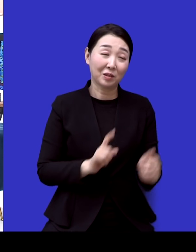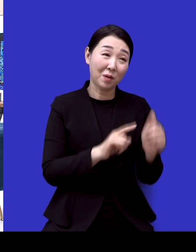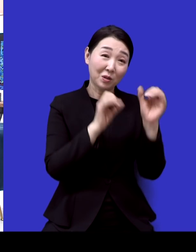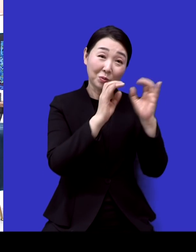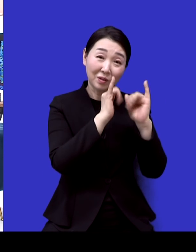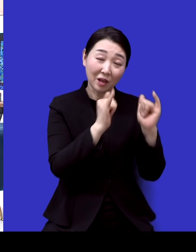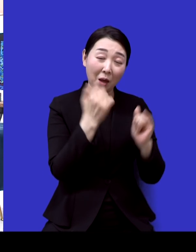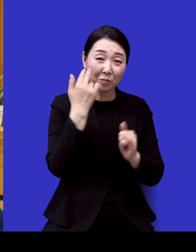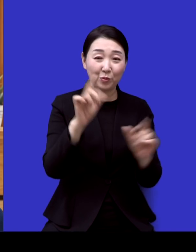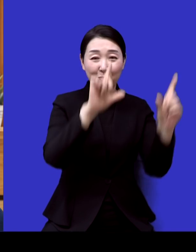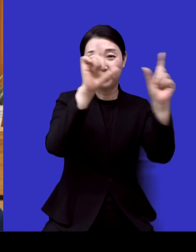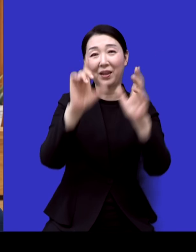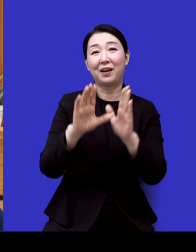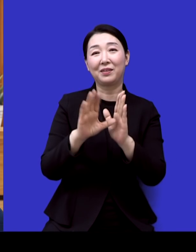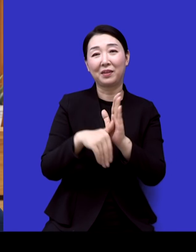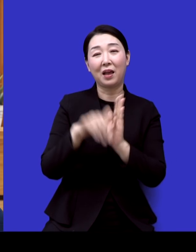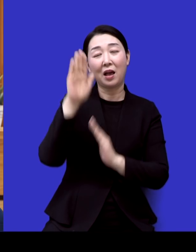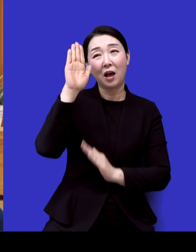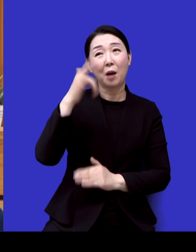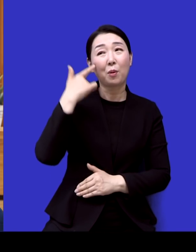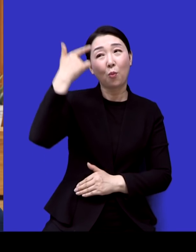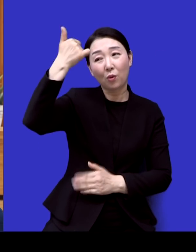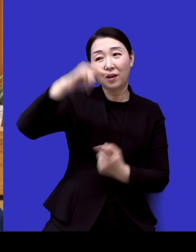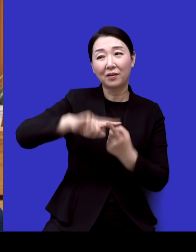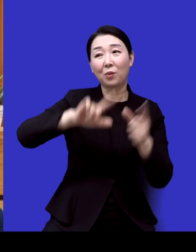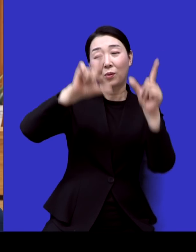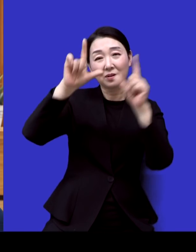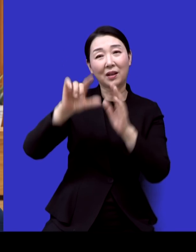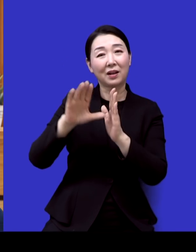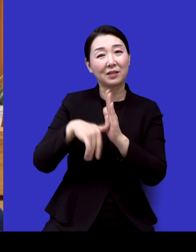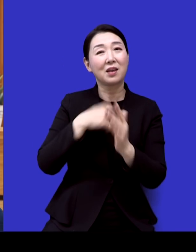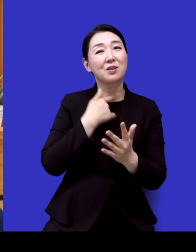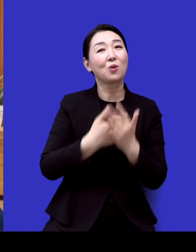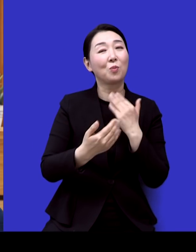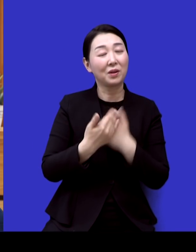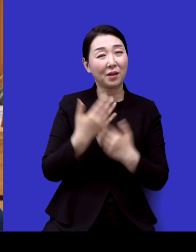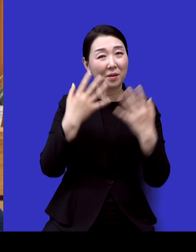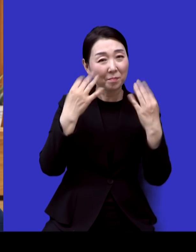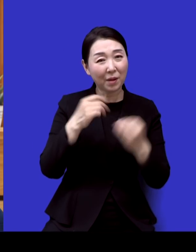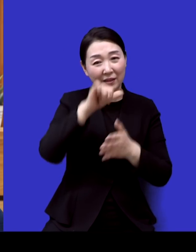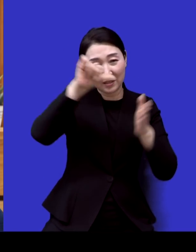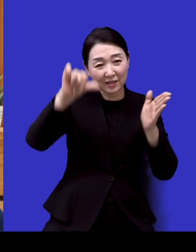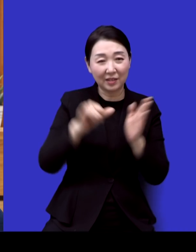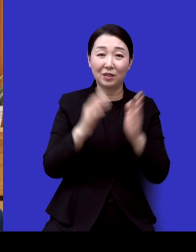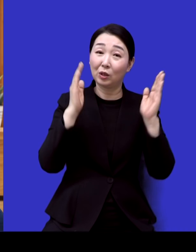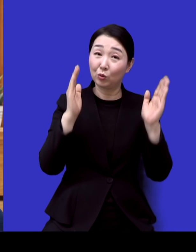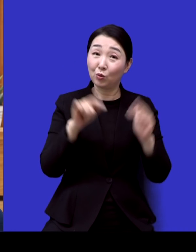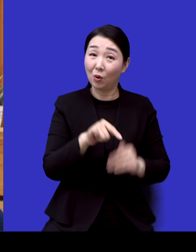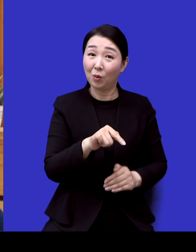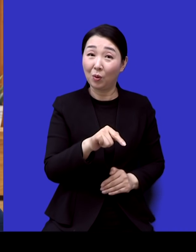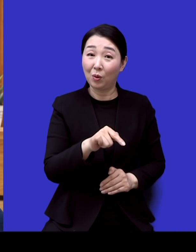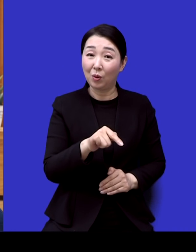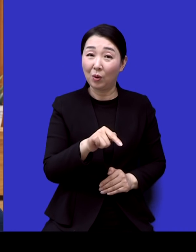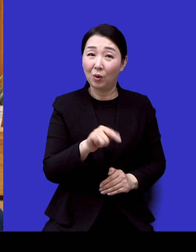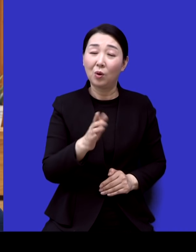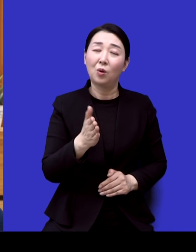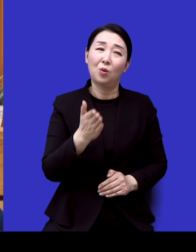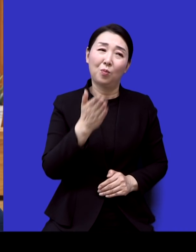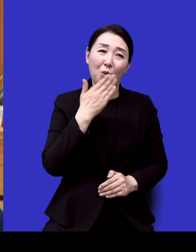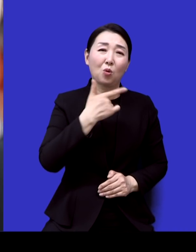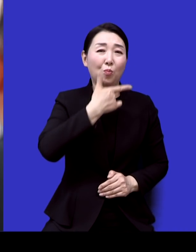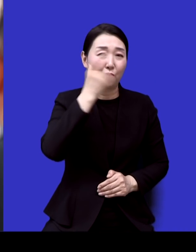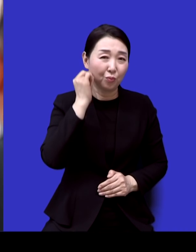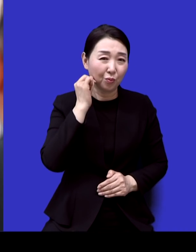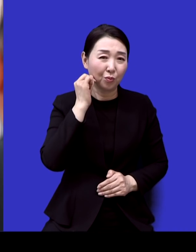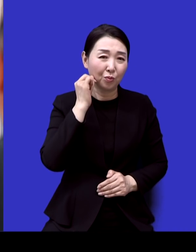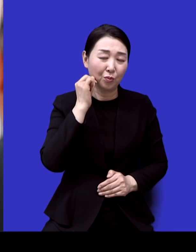생활 하시면서 앞으로 목회자로서 살아가야 할 때 경험해야 될 많은 인생 수업들을 먹을 것이 없고